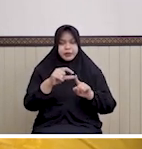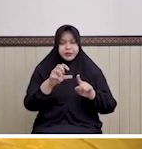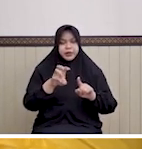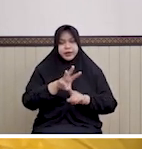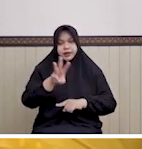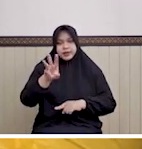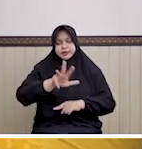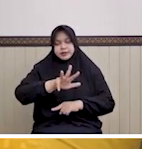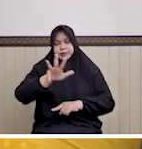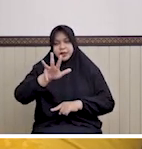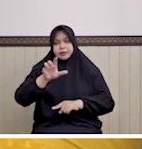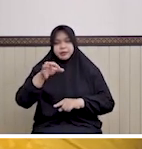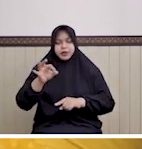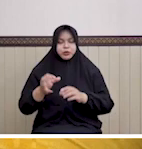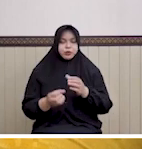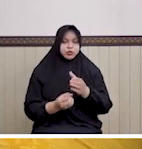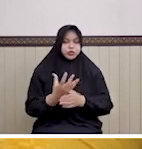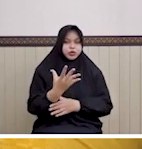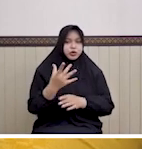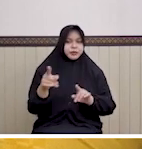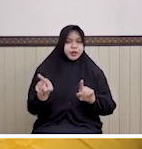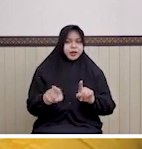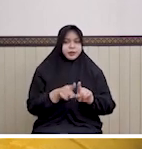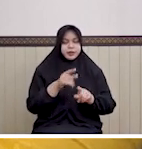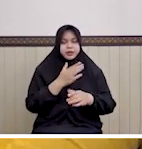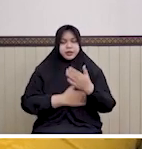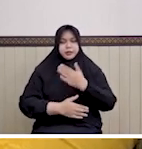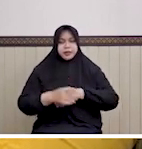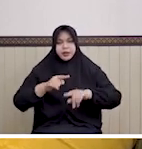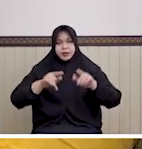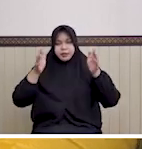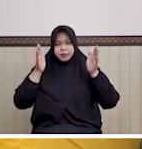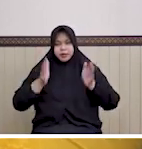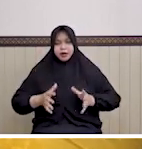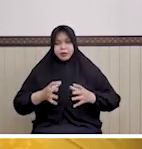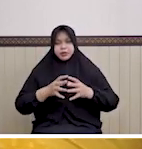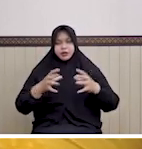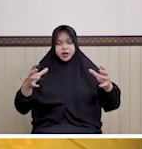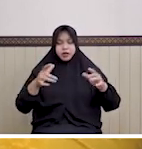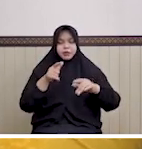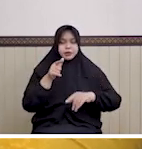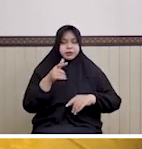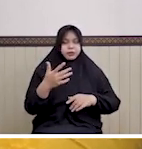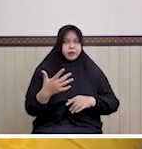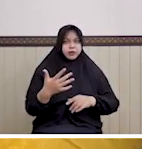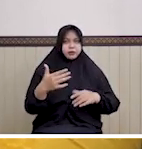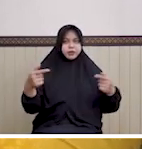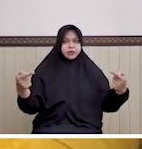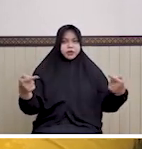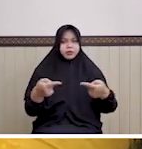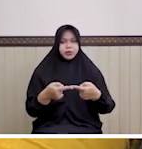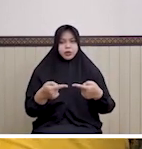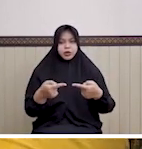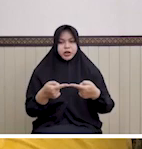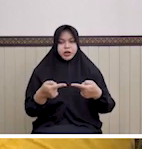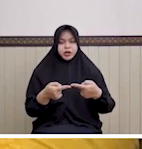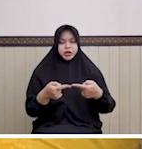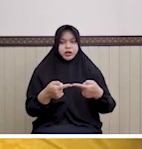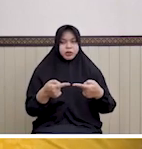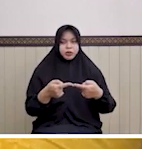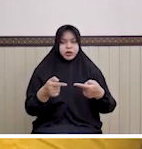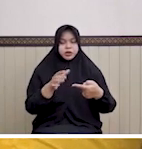ya baru muncul pendamping disabilitas tapi perannya sangat besar karena dia menjembatani keterputusan